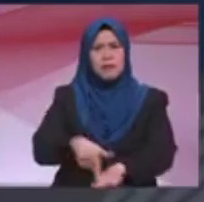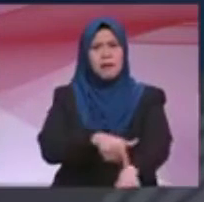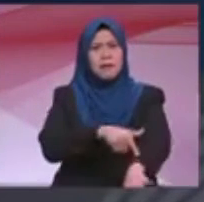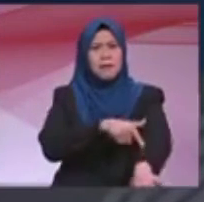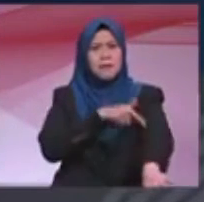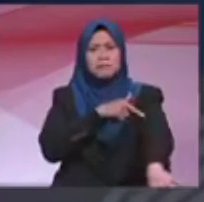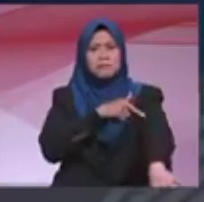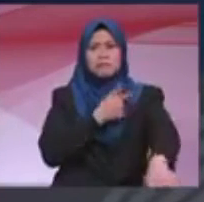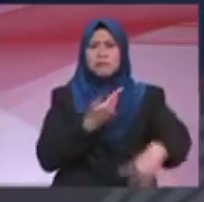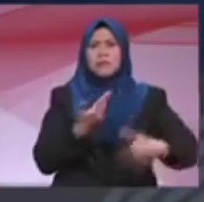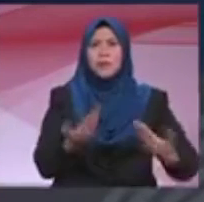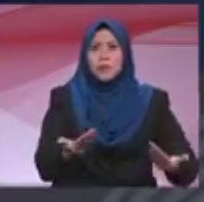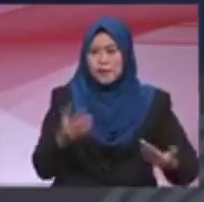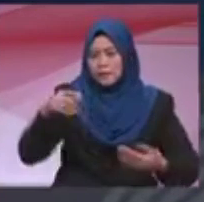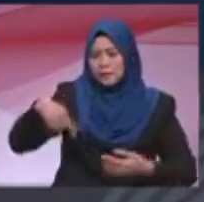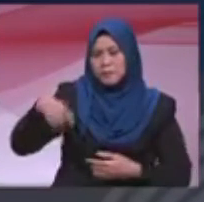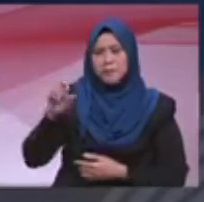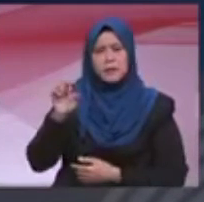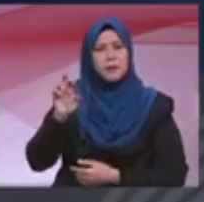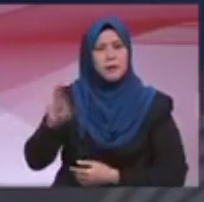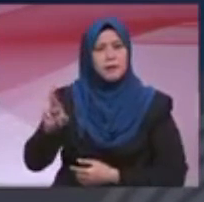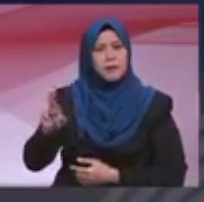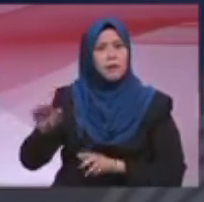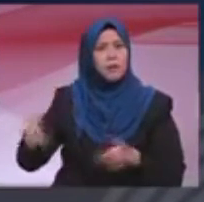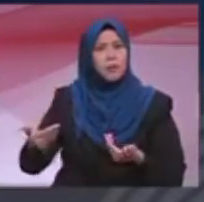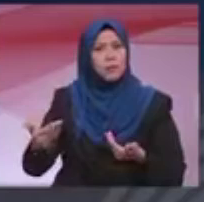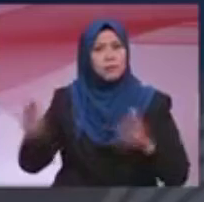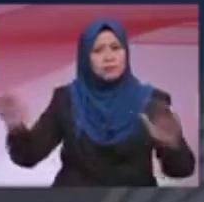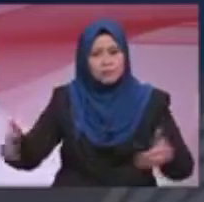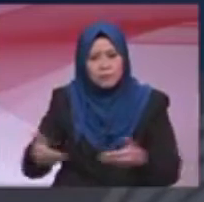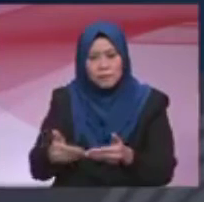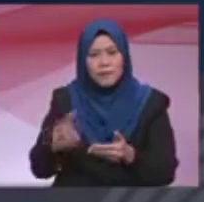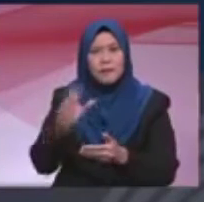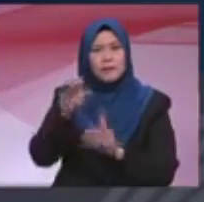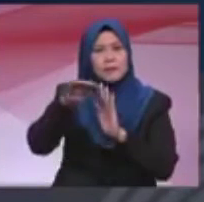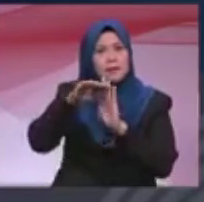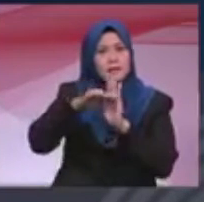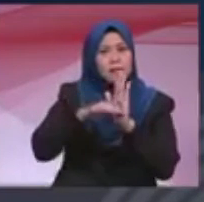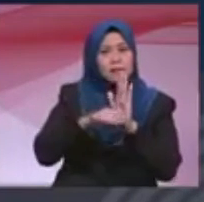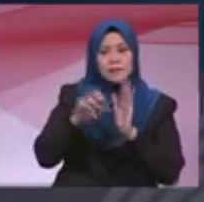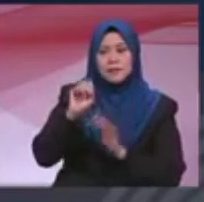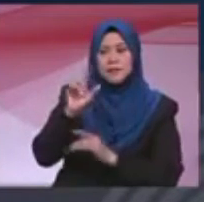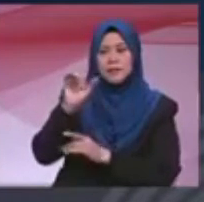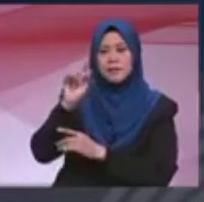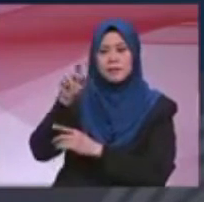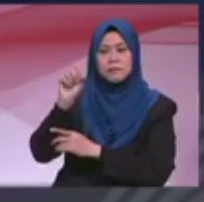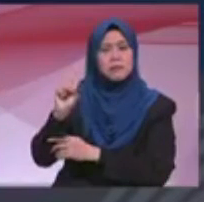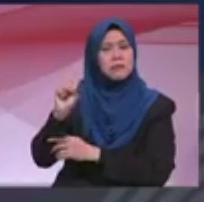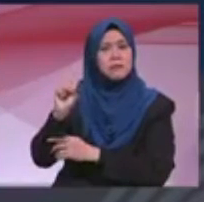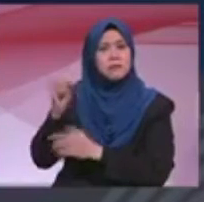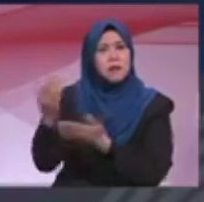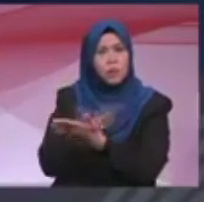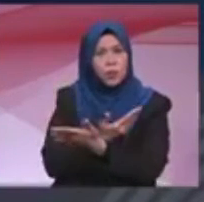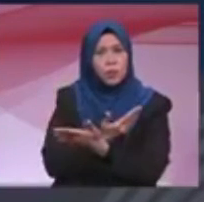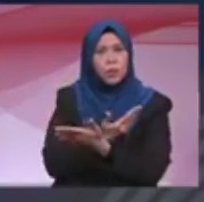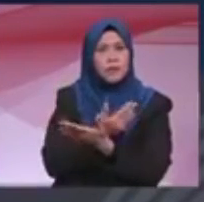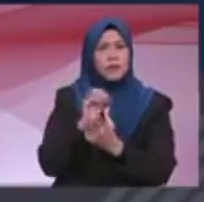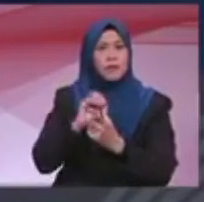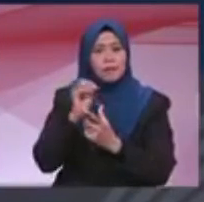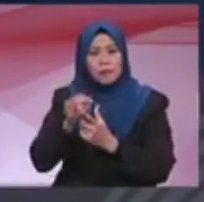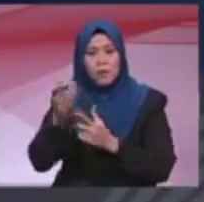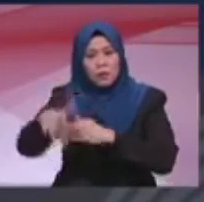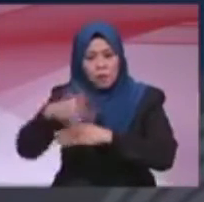bagaimana mungkin PDPR berlangsung kerana pengenalan pada silibus baru? Adakah jadual waktu lebih anjal dan subjek